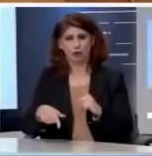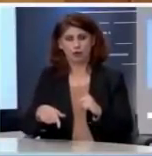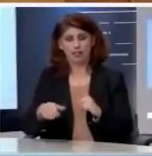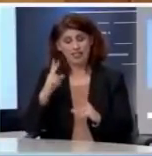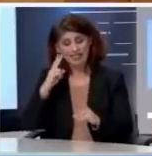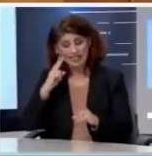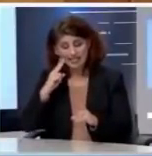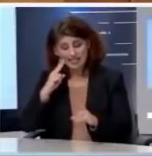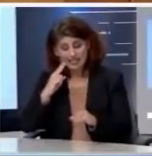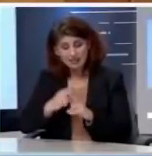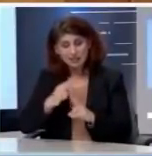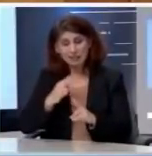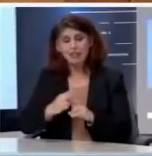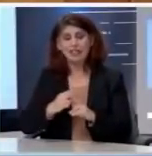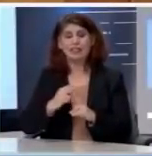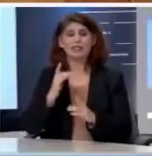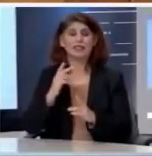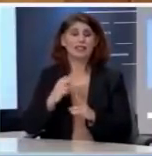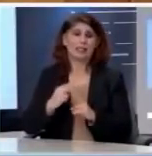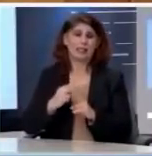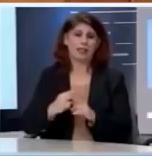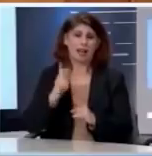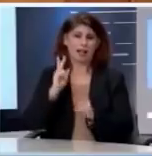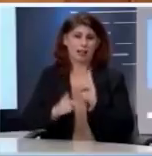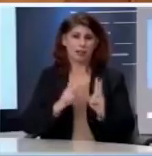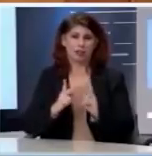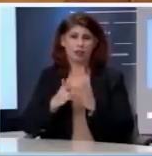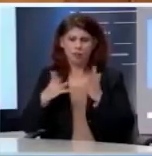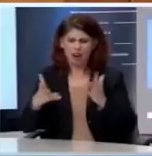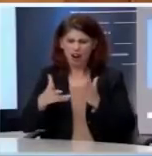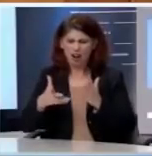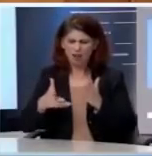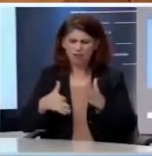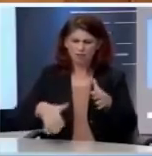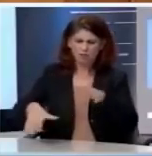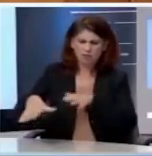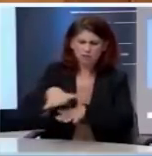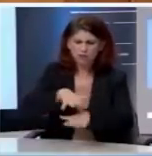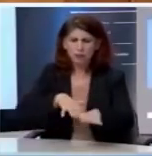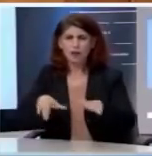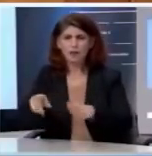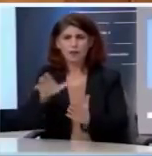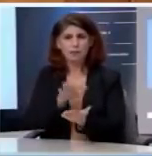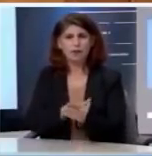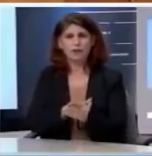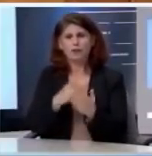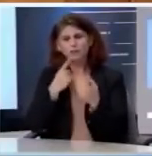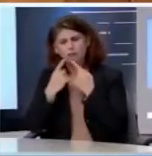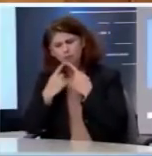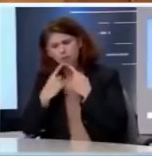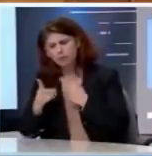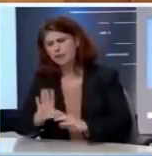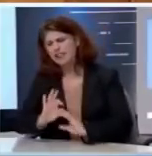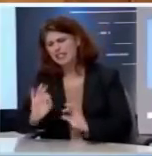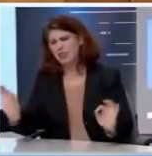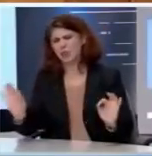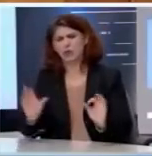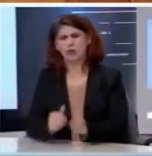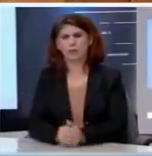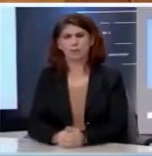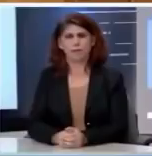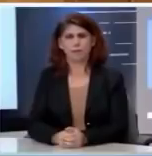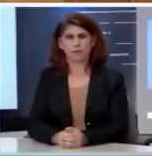μείζωνα κατηγορία για να καταλάβετε τώρα το μέγεθος της σκευωρίας. Γιατί αυτοί οι μάρτυρες είναι προφανώς μιλημένοι, δεν συζητείτε.